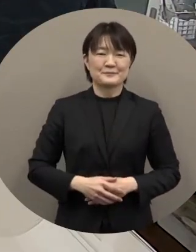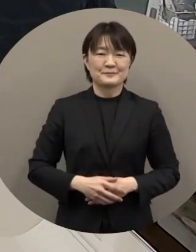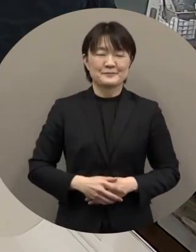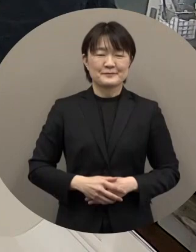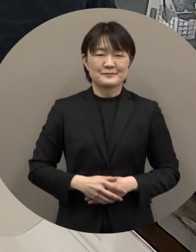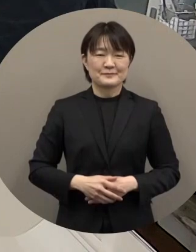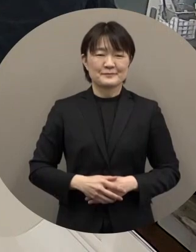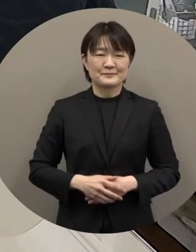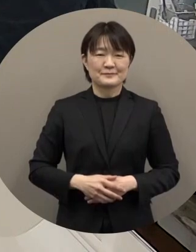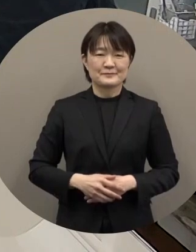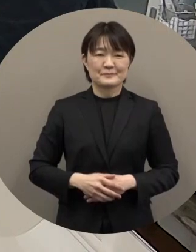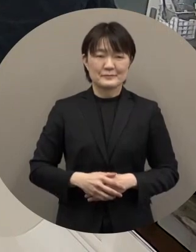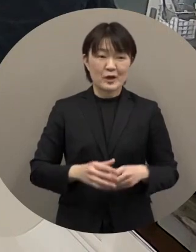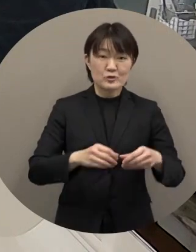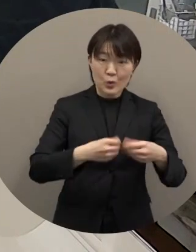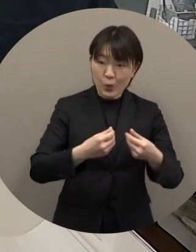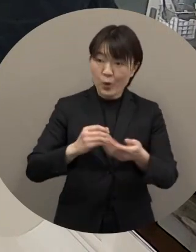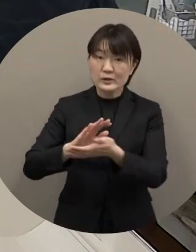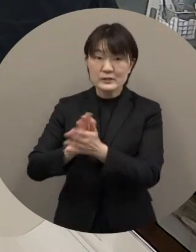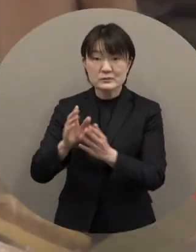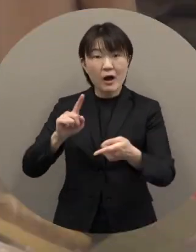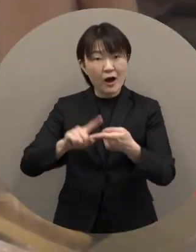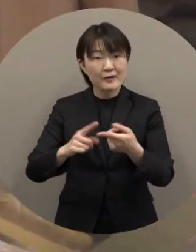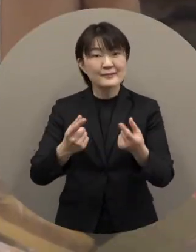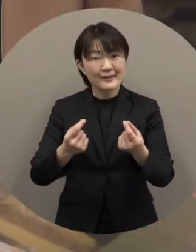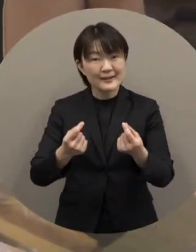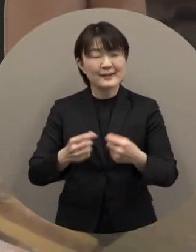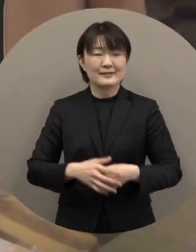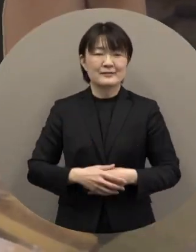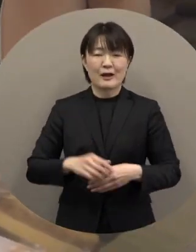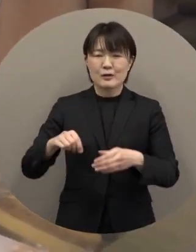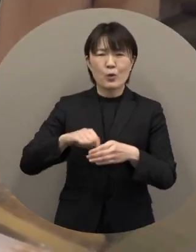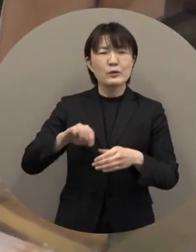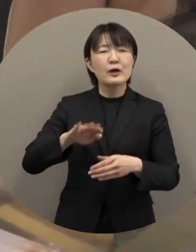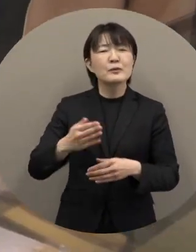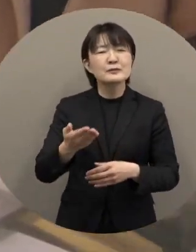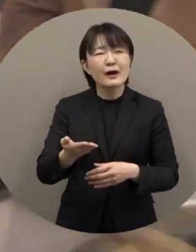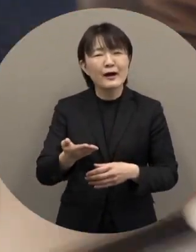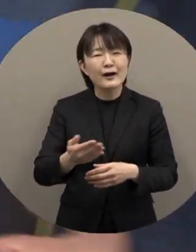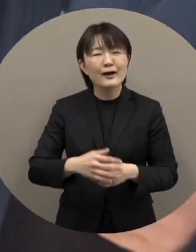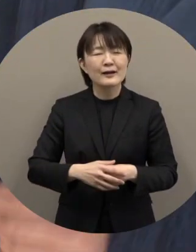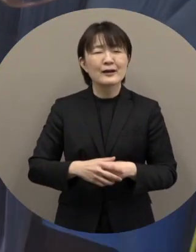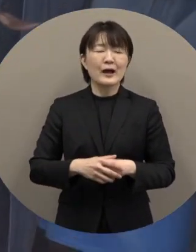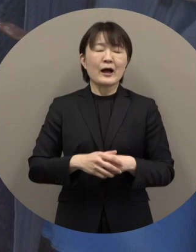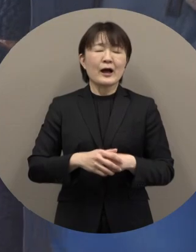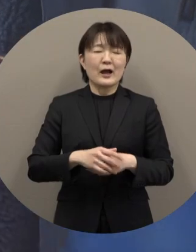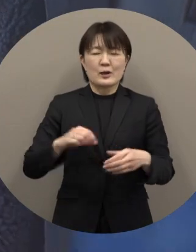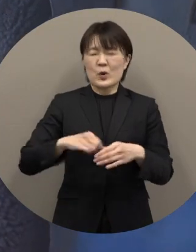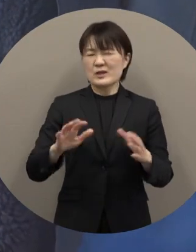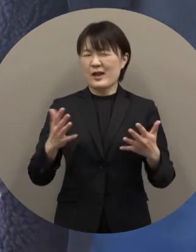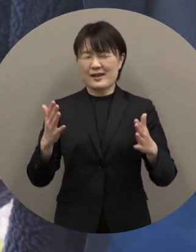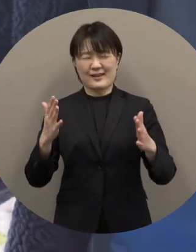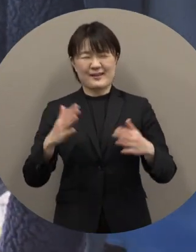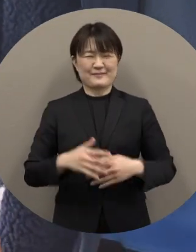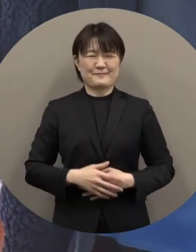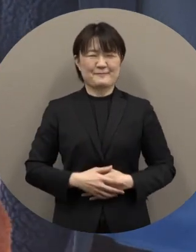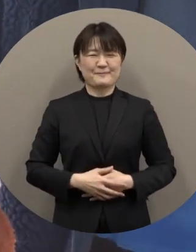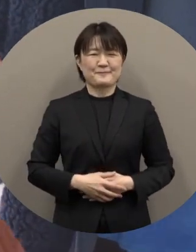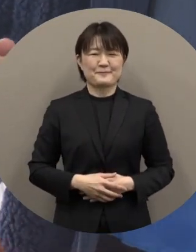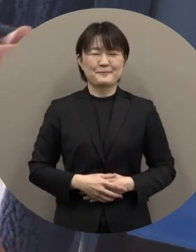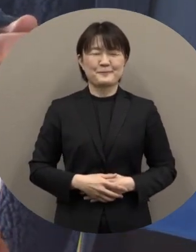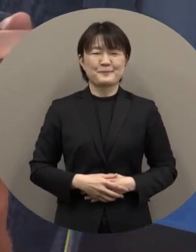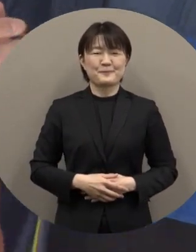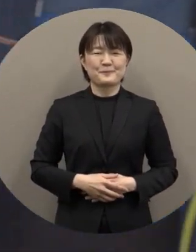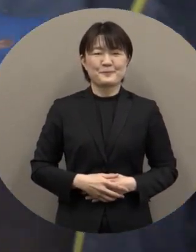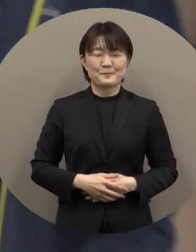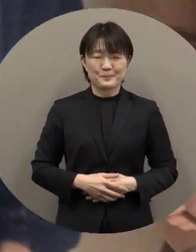ケーキの、ね、 相性ぴったりですね、 はい、 コトコヒとかそういうお店じゃないんだ い